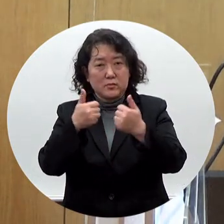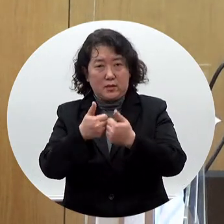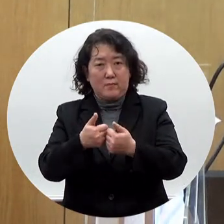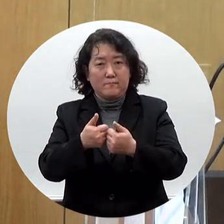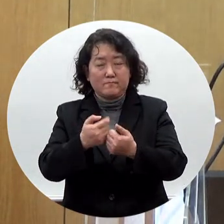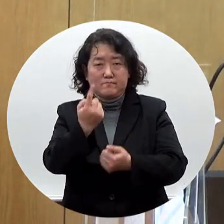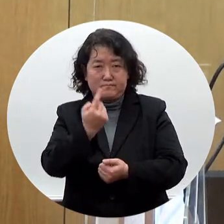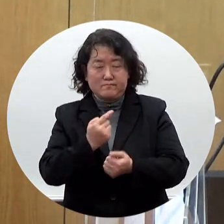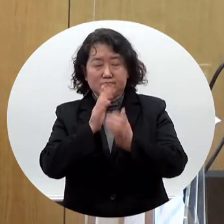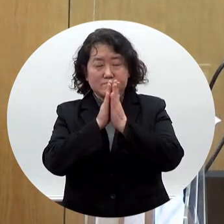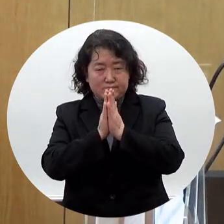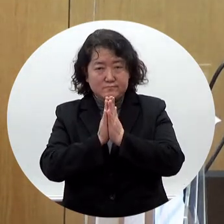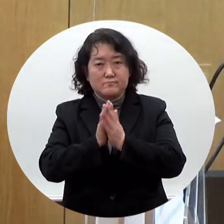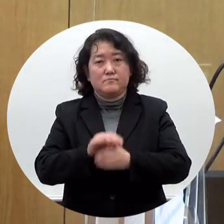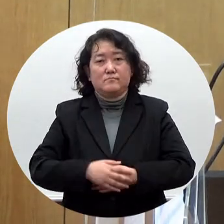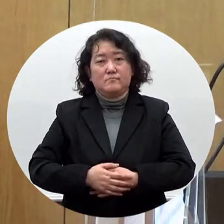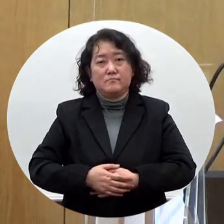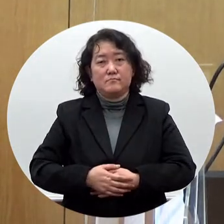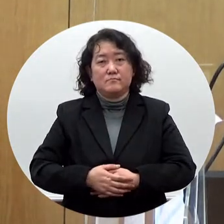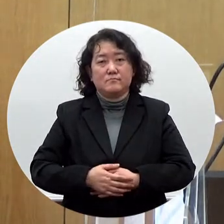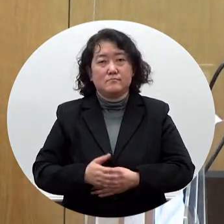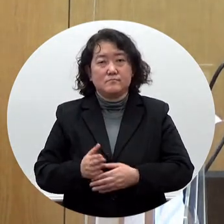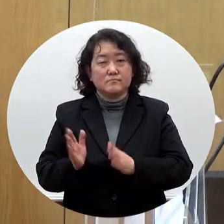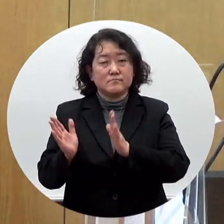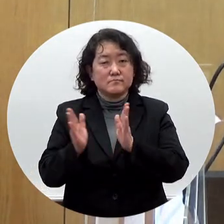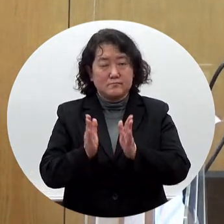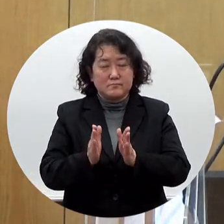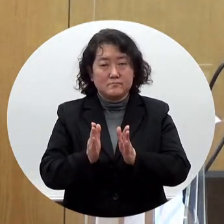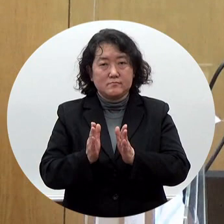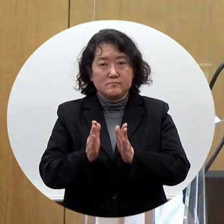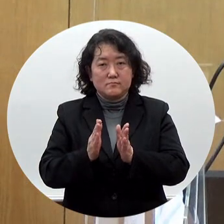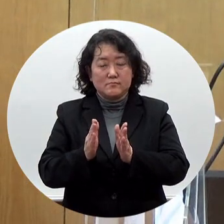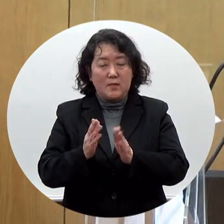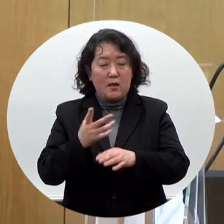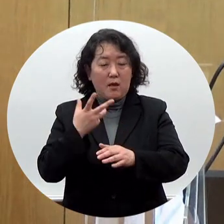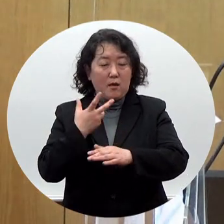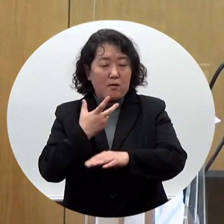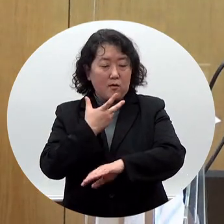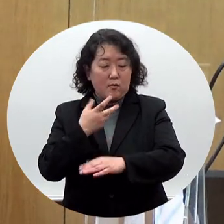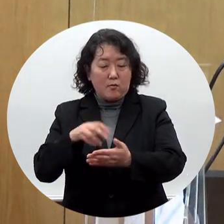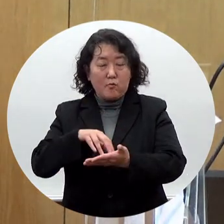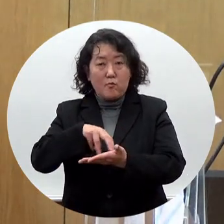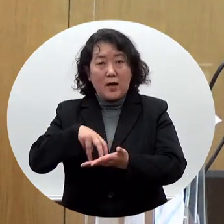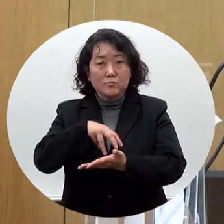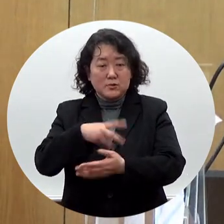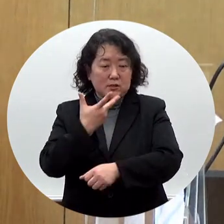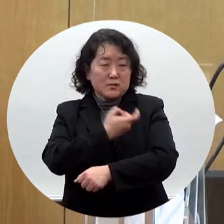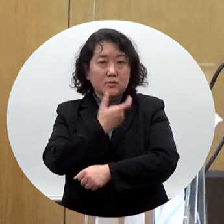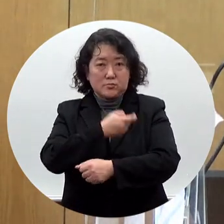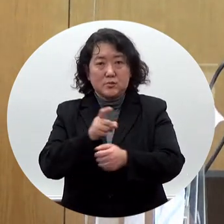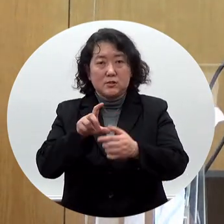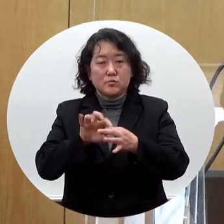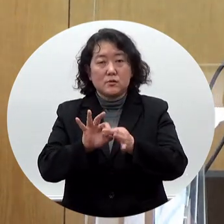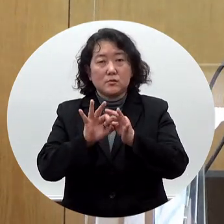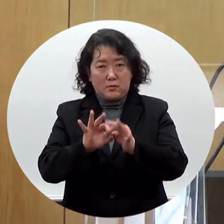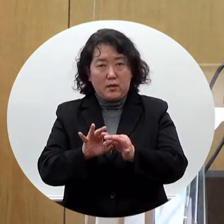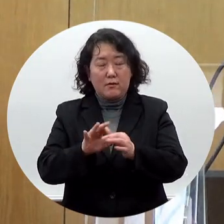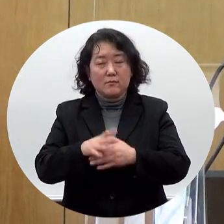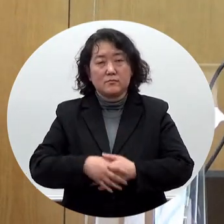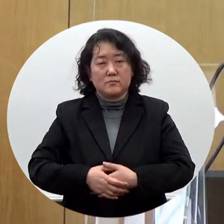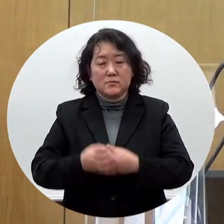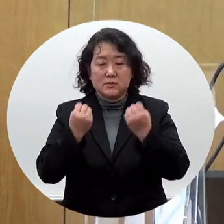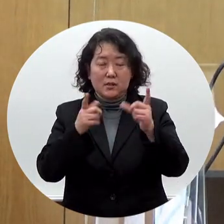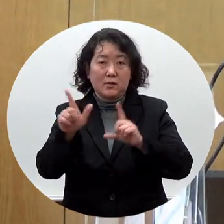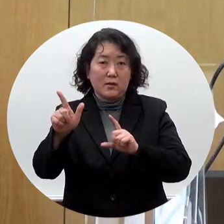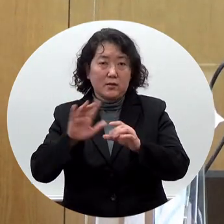申し上げます。次に、ワクチン接種のスケジュールについてでございます。新型コロ